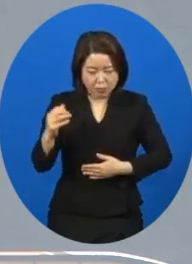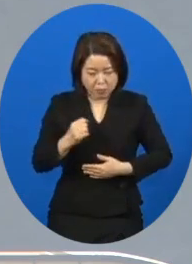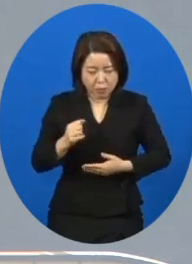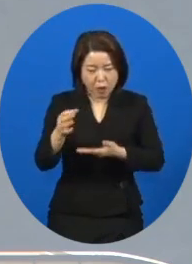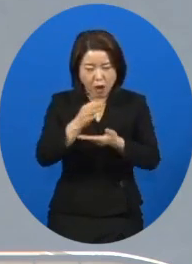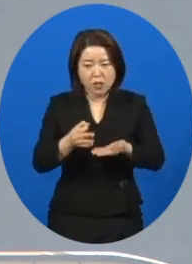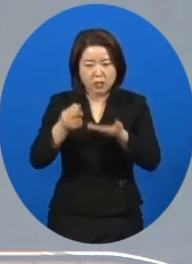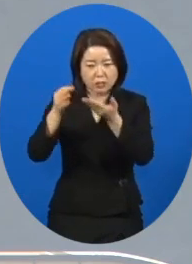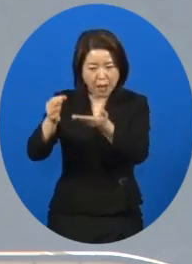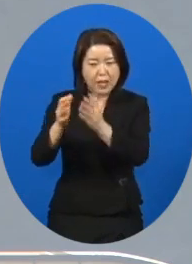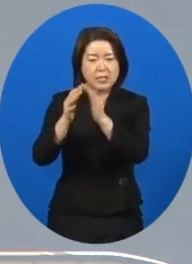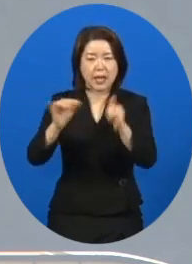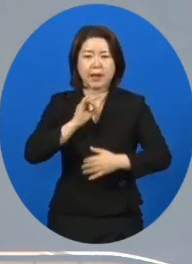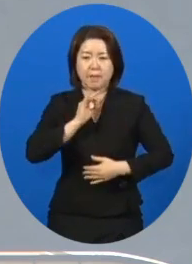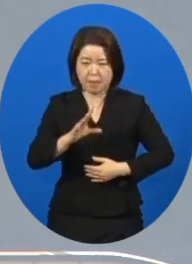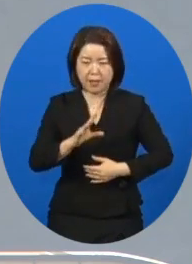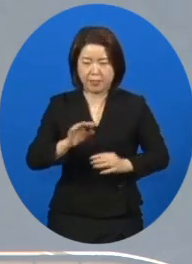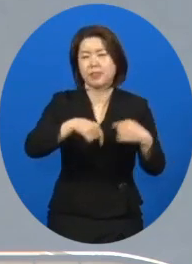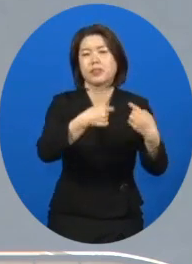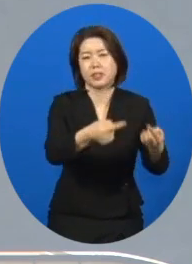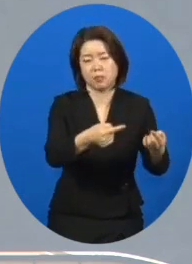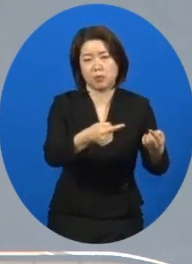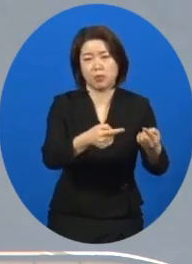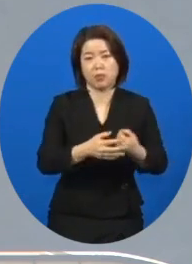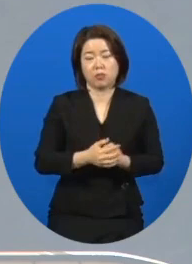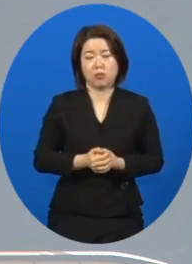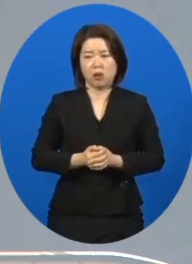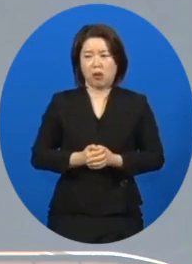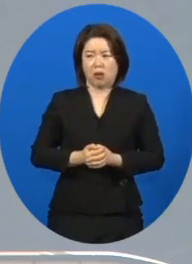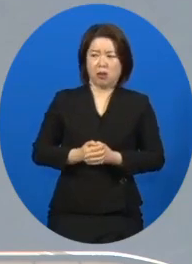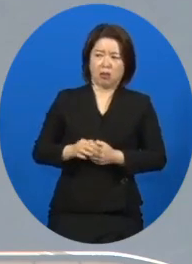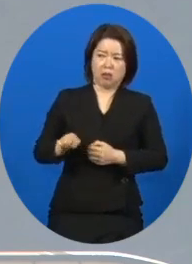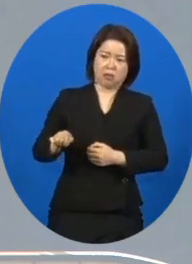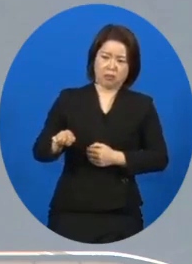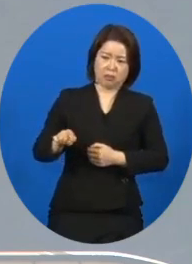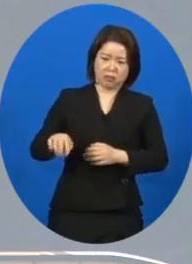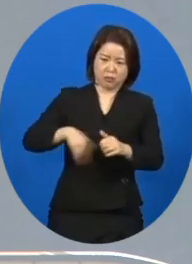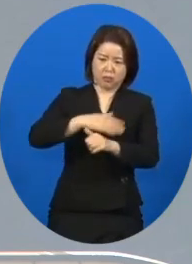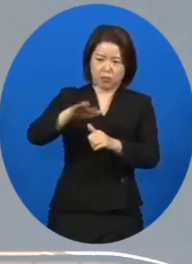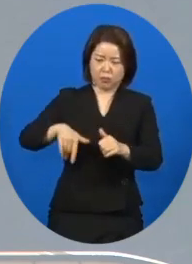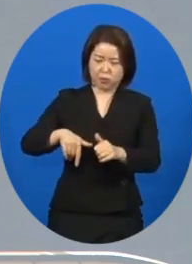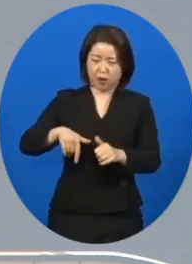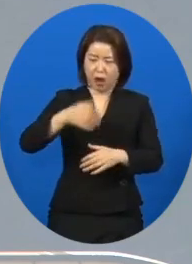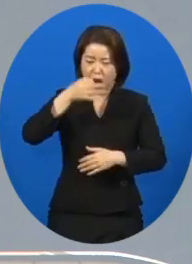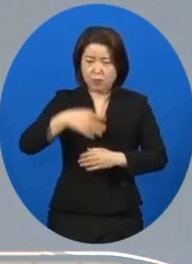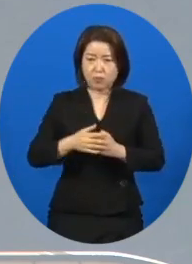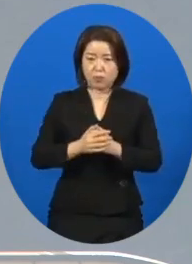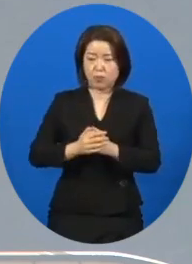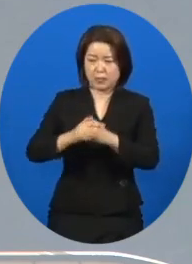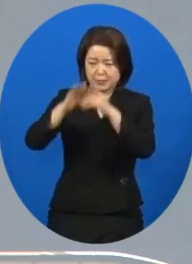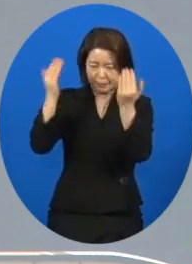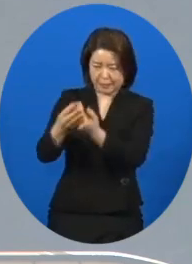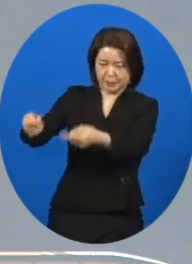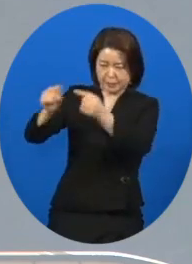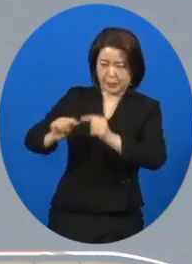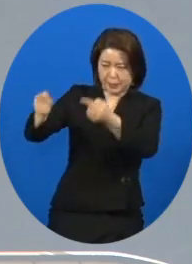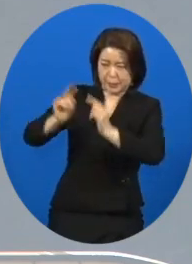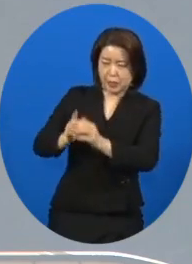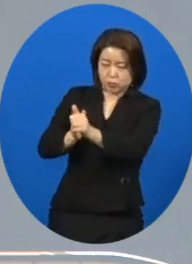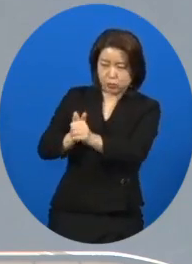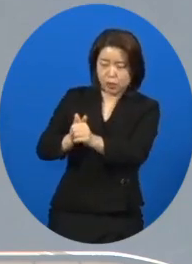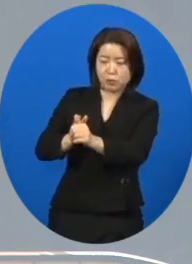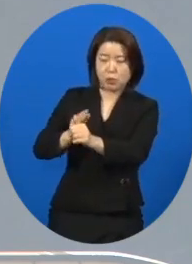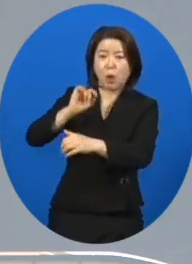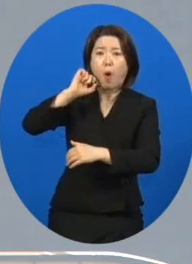합시다. 그렇지 않아도 힘든 때인데 다 헌금해달라고 그래도 쉽지 않은데